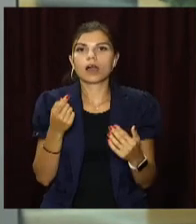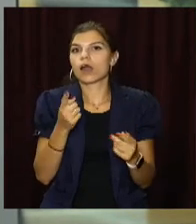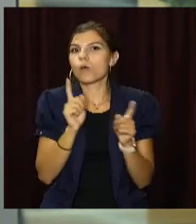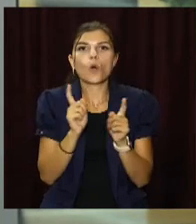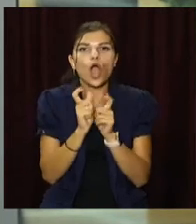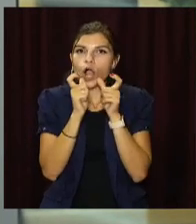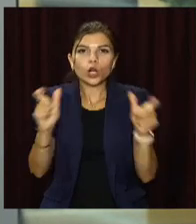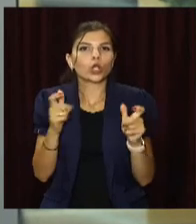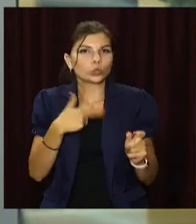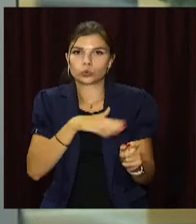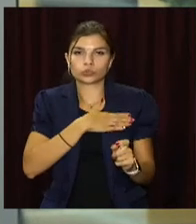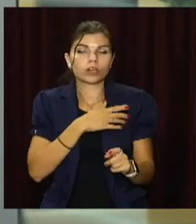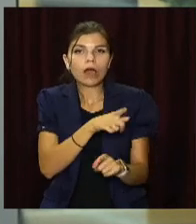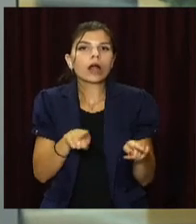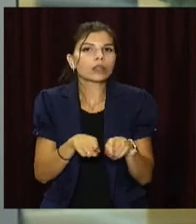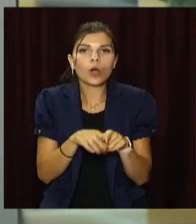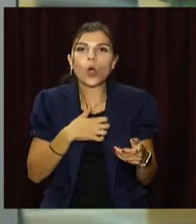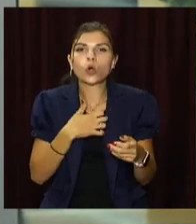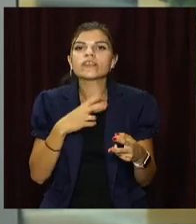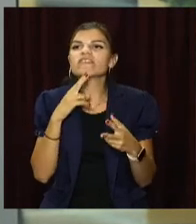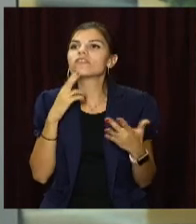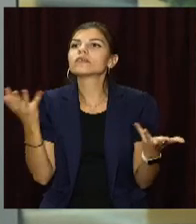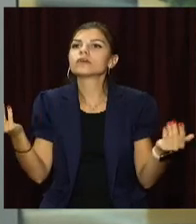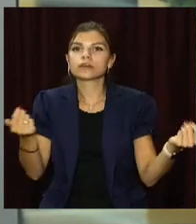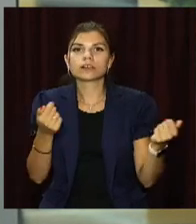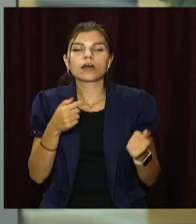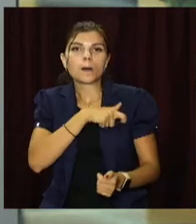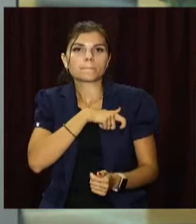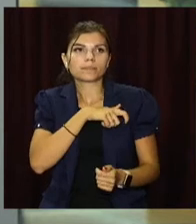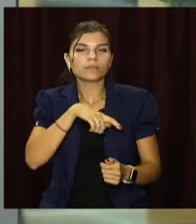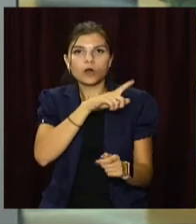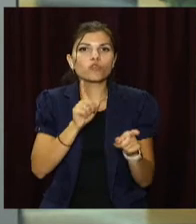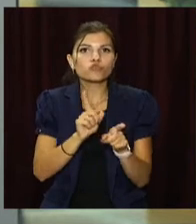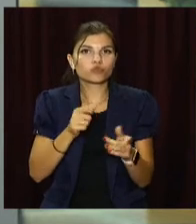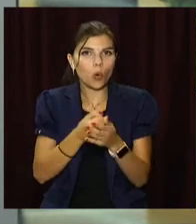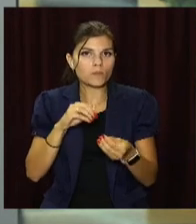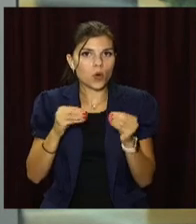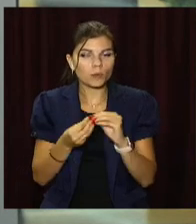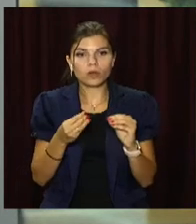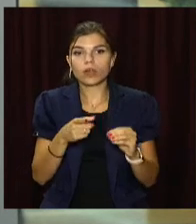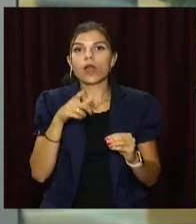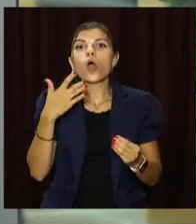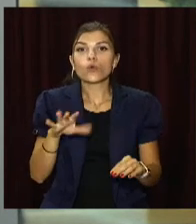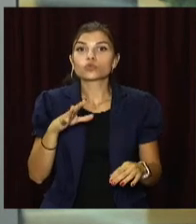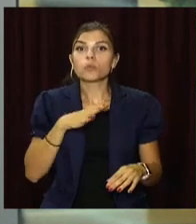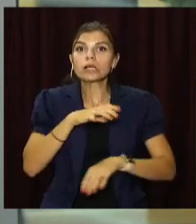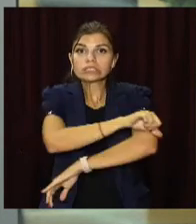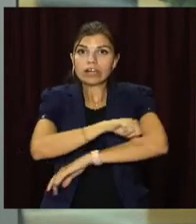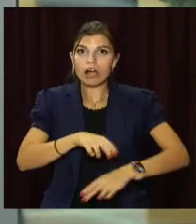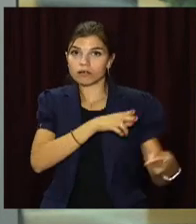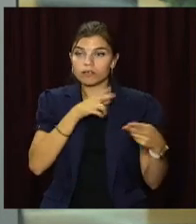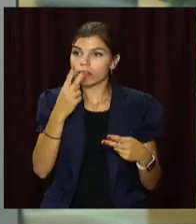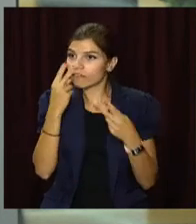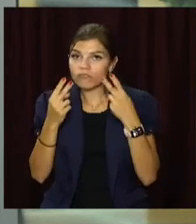крик душі. У такий спосіб вони хочуть привернути увагу влади до проблем. Світлини вже бачили за кордоном. В